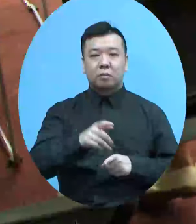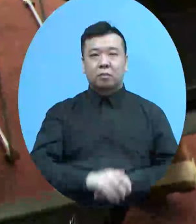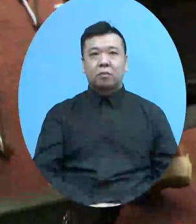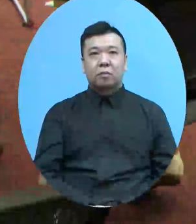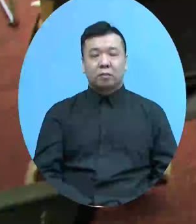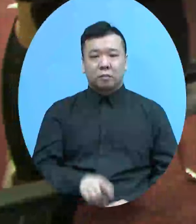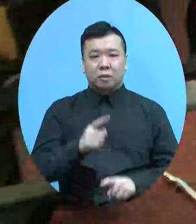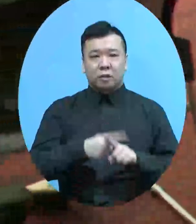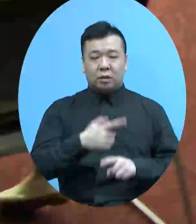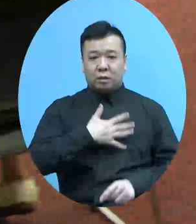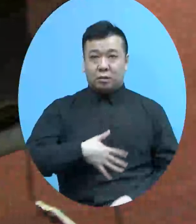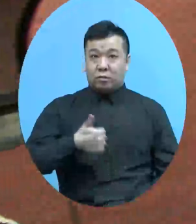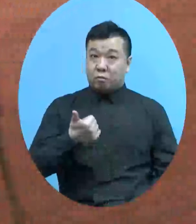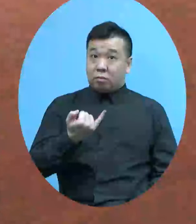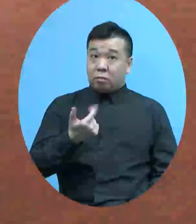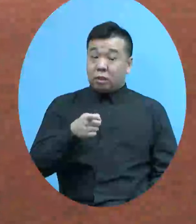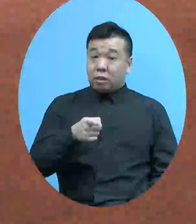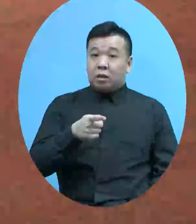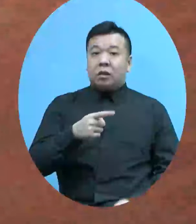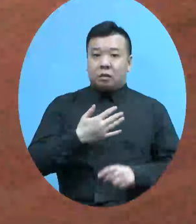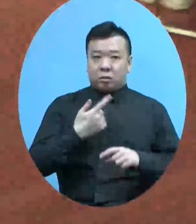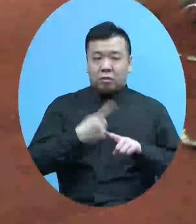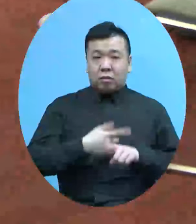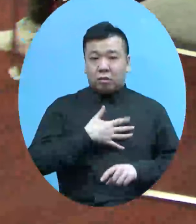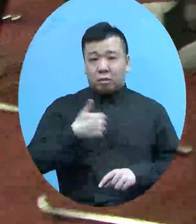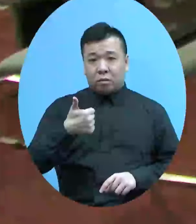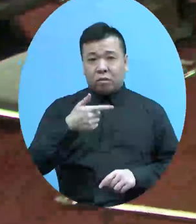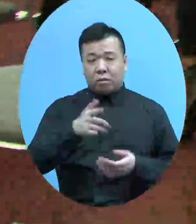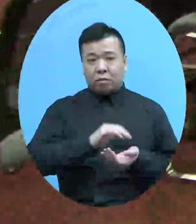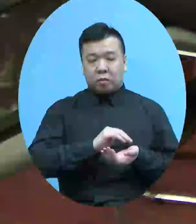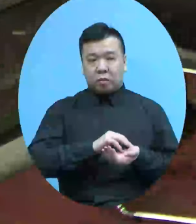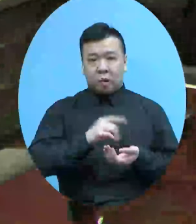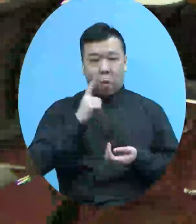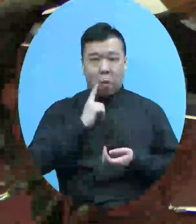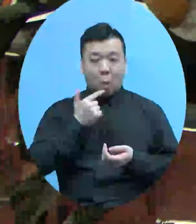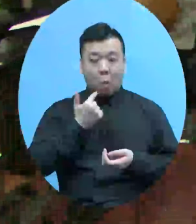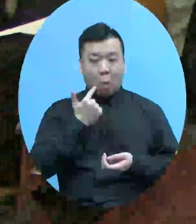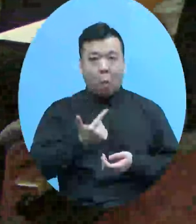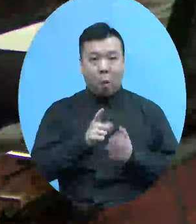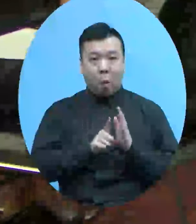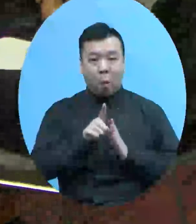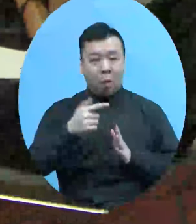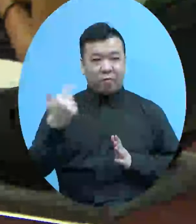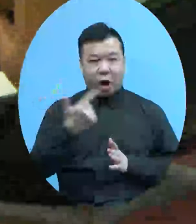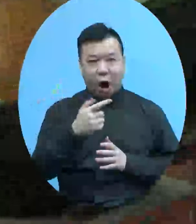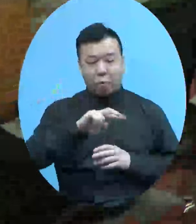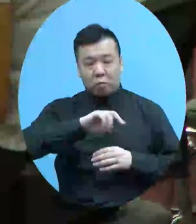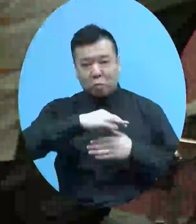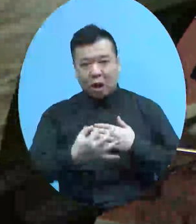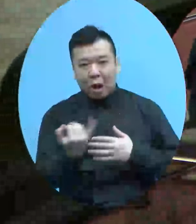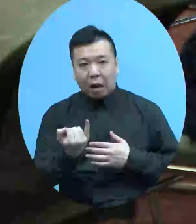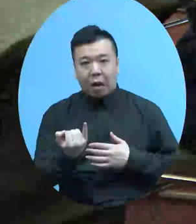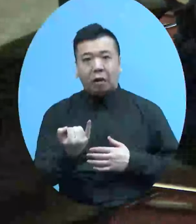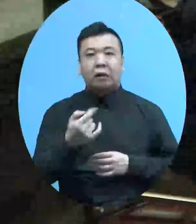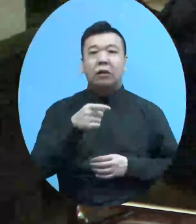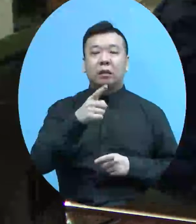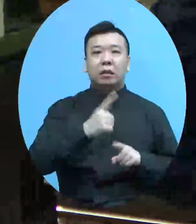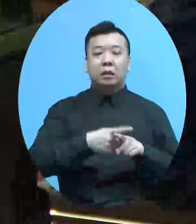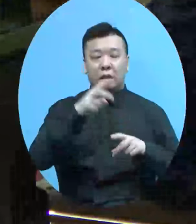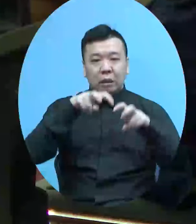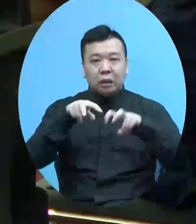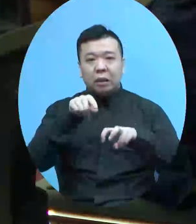本身的健康都良好但是可以有病毒狀量這麼高和惡化的速度這麼快有沒有調